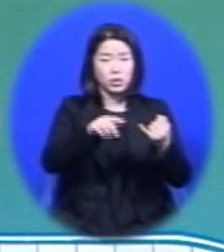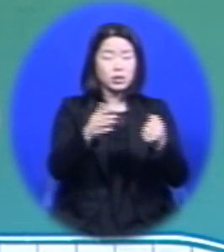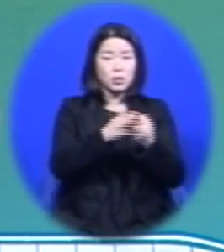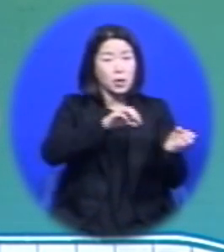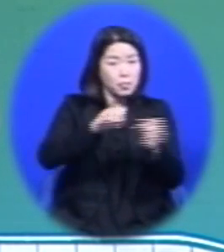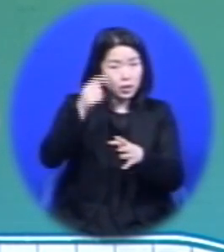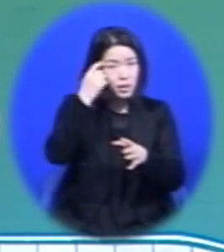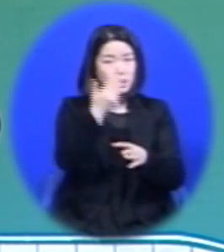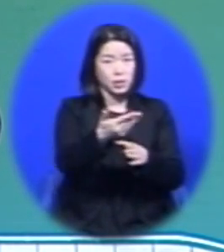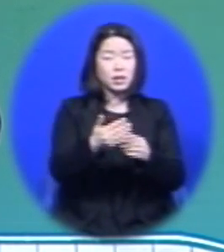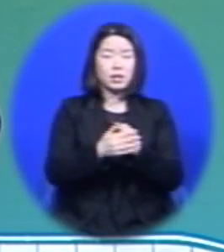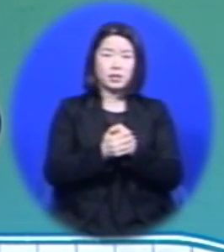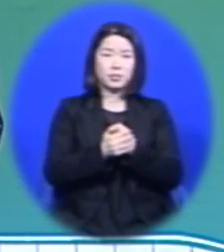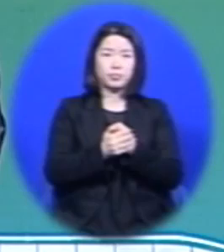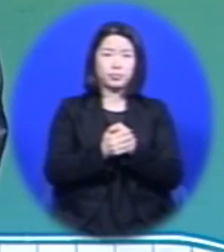버리시겠습니까?